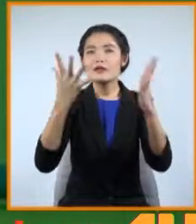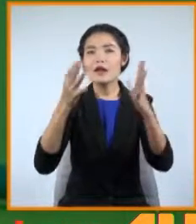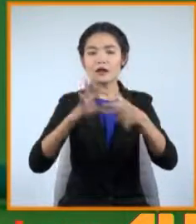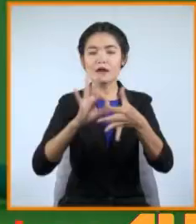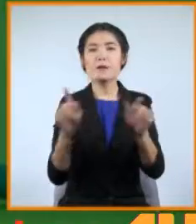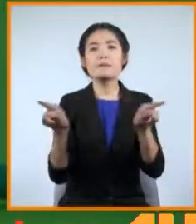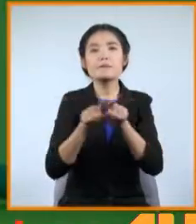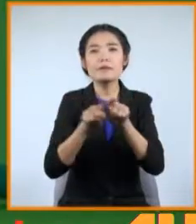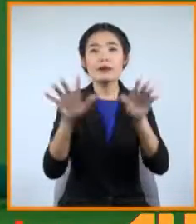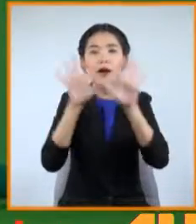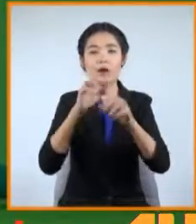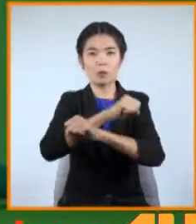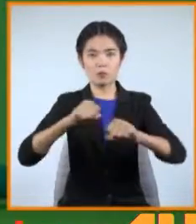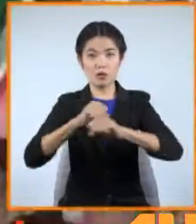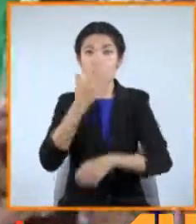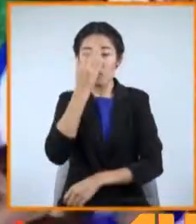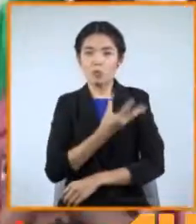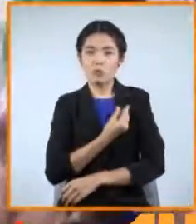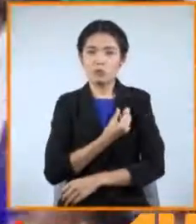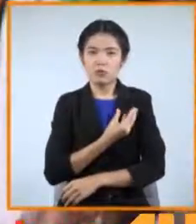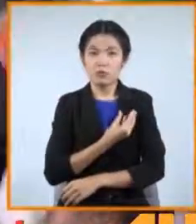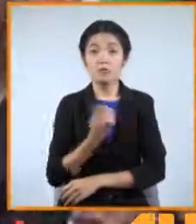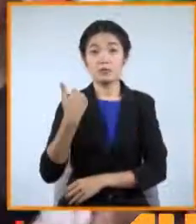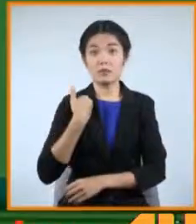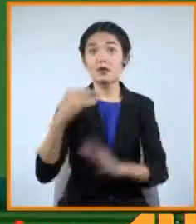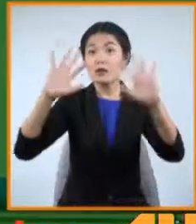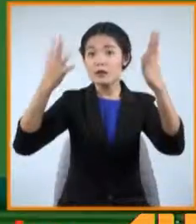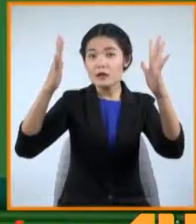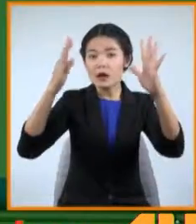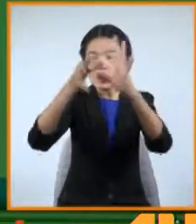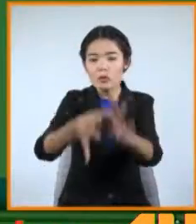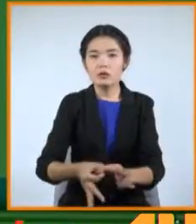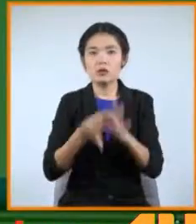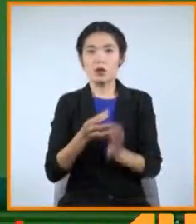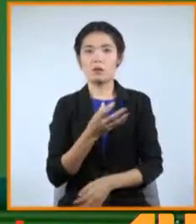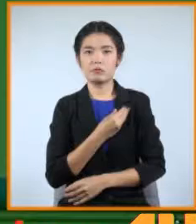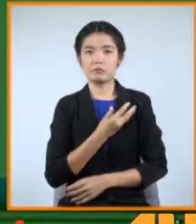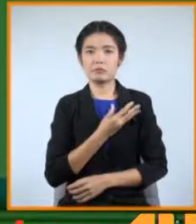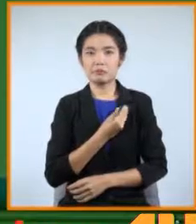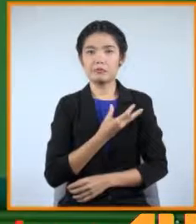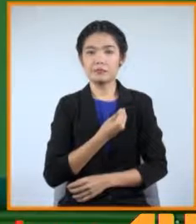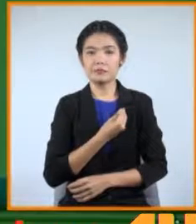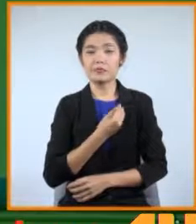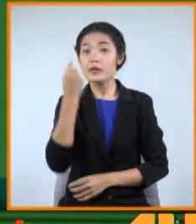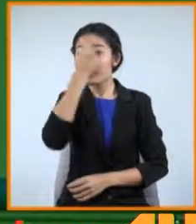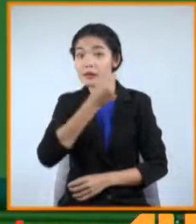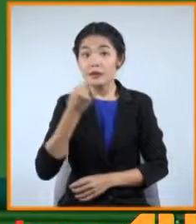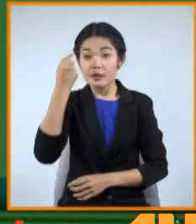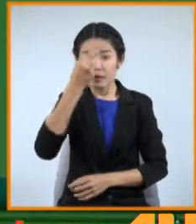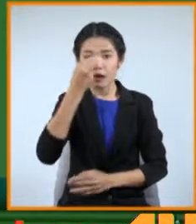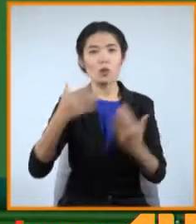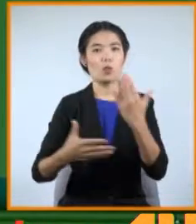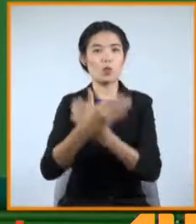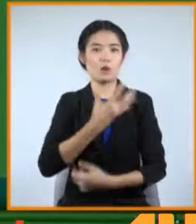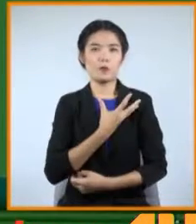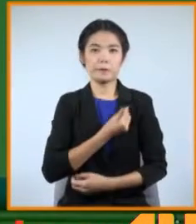หัวใจเราก็จะต้องทำงานหนักกว่าปกติเพราะว่าการเชียร์ทำให้เกิดความตื่นเต้นดังนั้นนะคะใครที่อยู่ในภาวะเสี่ยงต่อโร